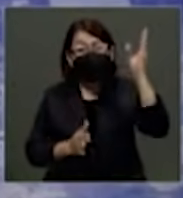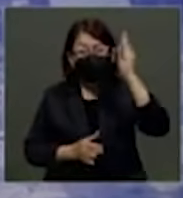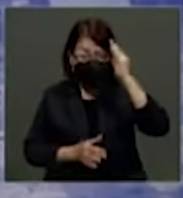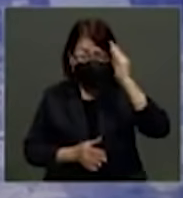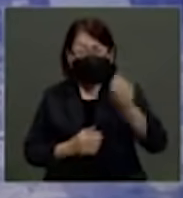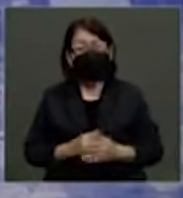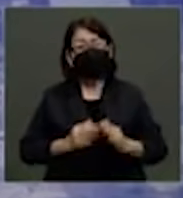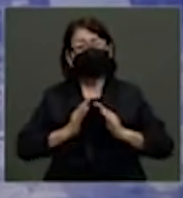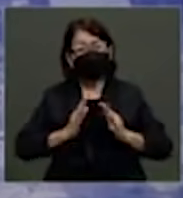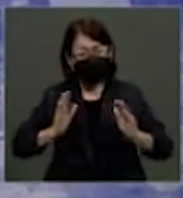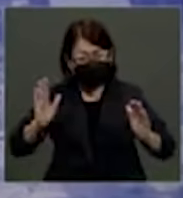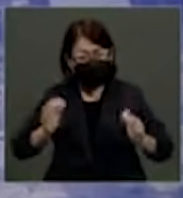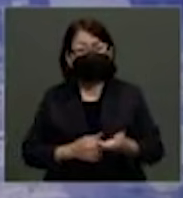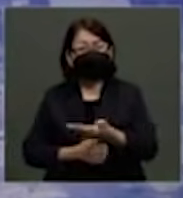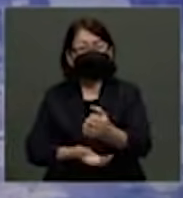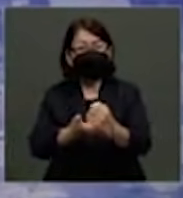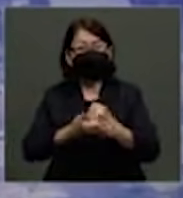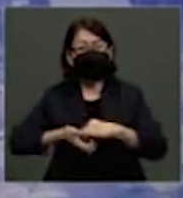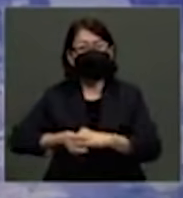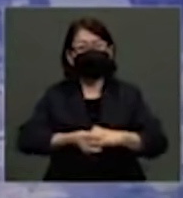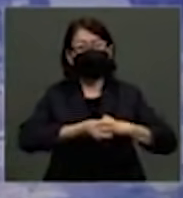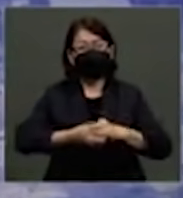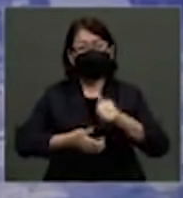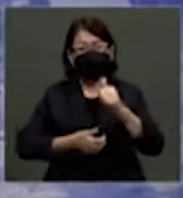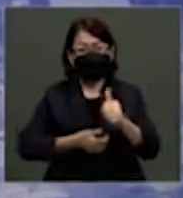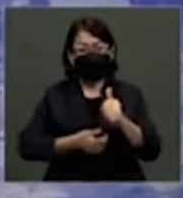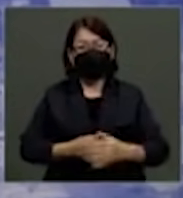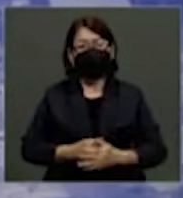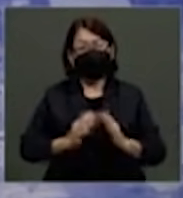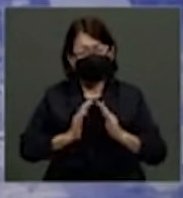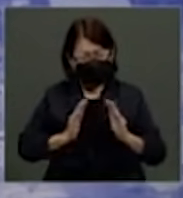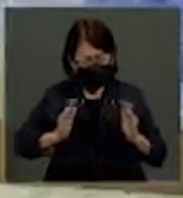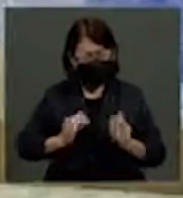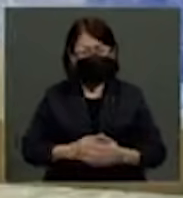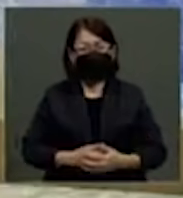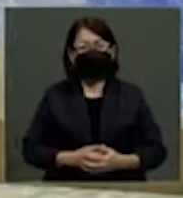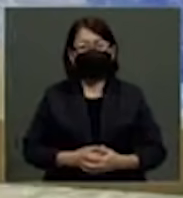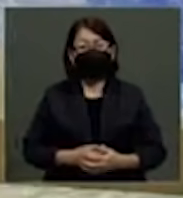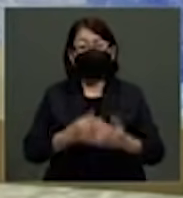ใช้มาตรการนี้ก็เป็นการแจ้งให้ทุกท่านได้รับทราบนะครับต้อง